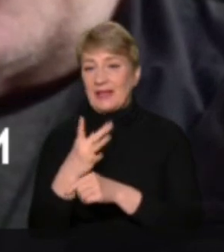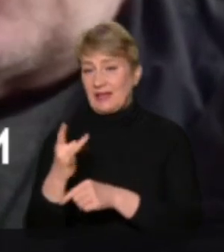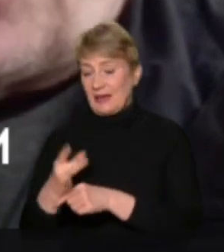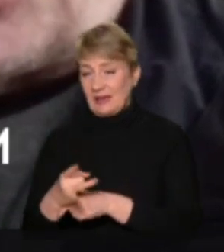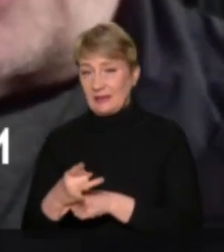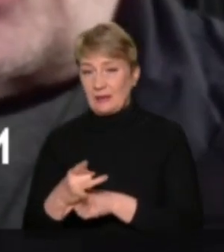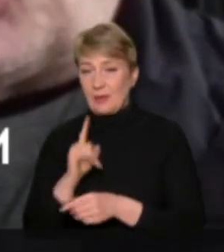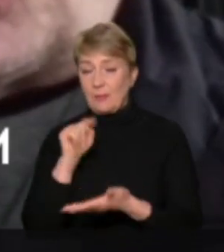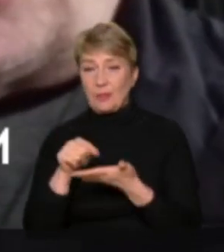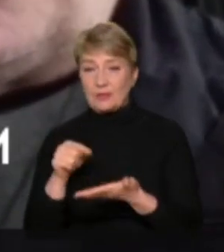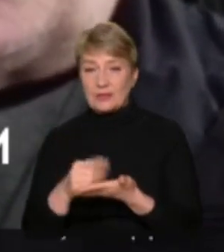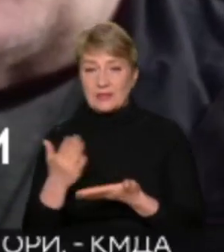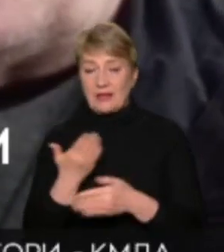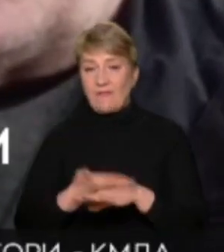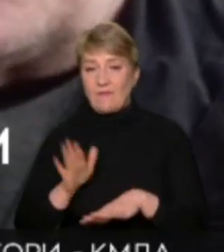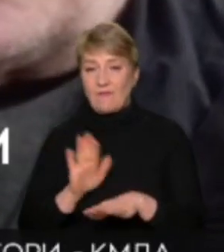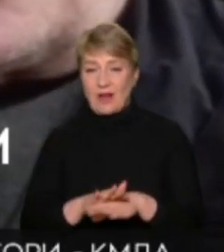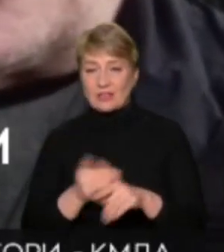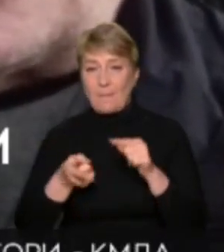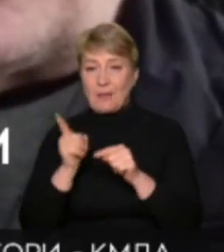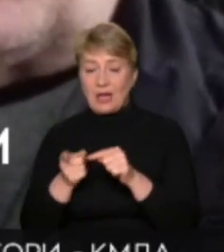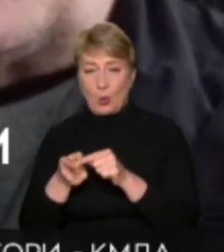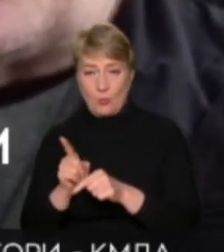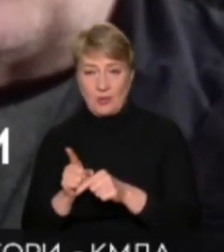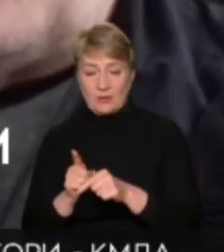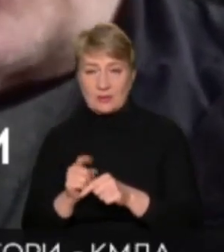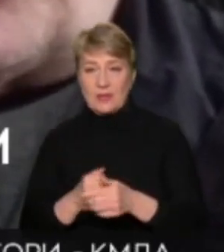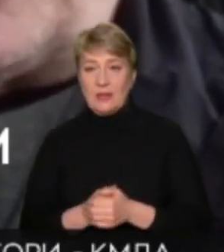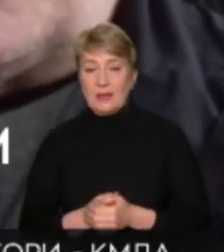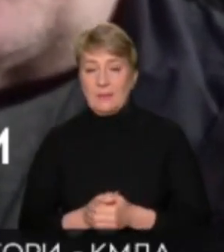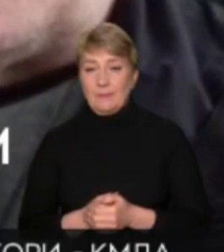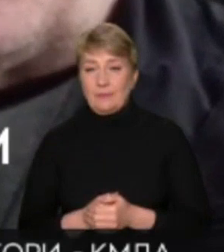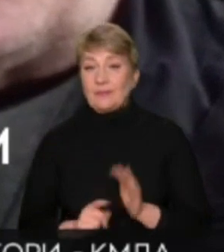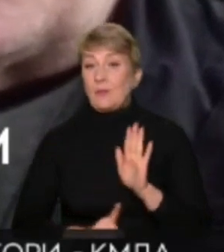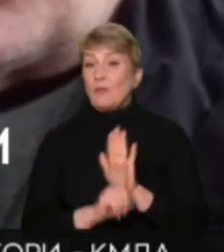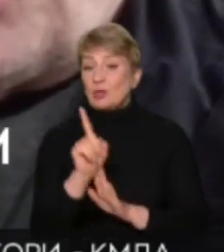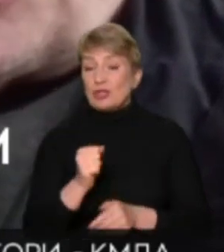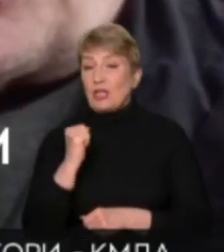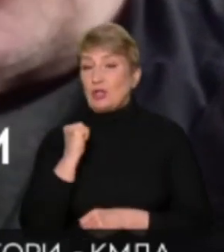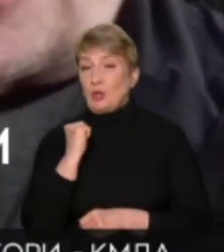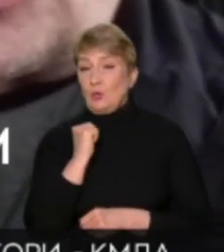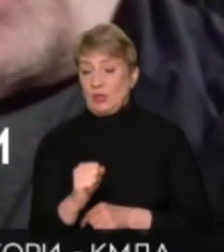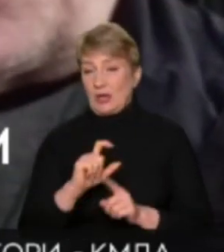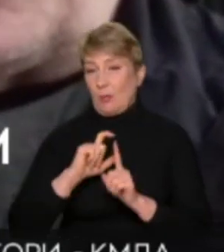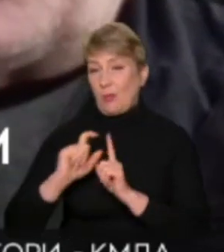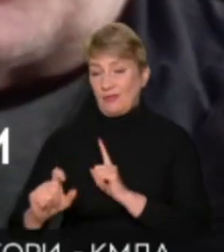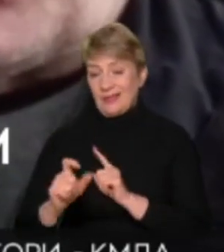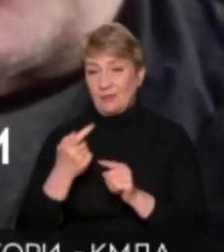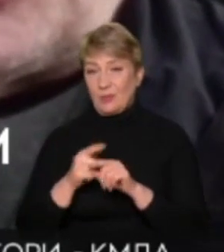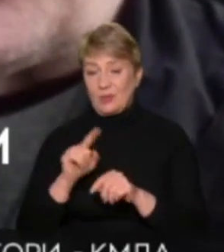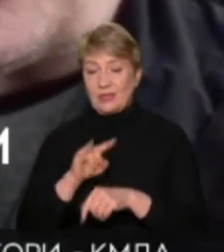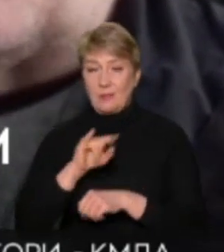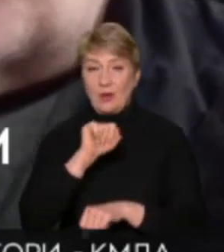ми важко перехоплюємо, то задавати удар у відповідь по цим Литовищам, по цим аеродромам,